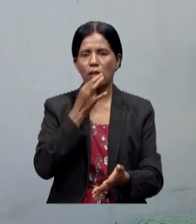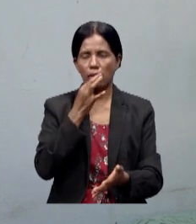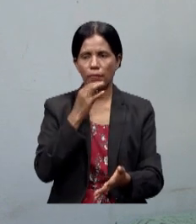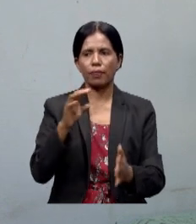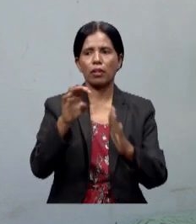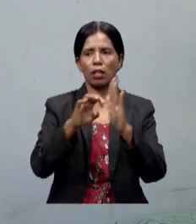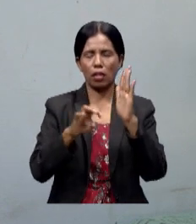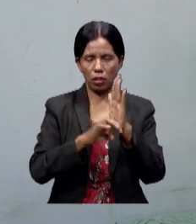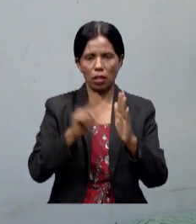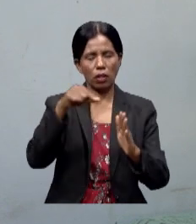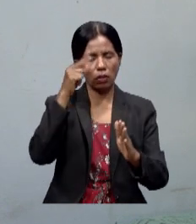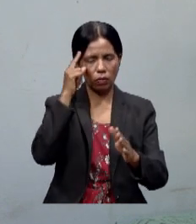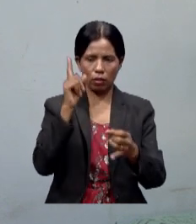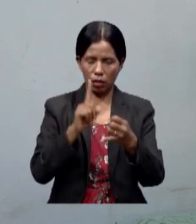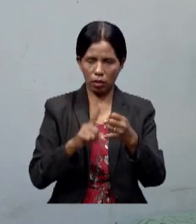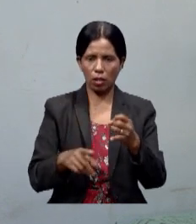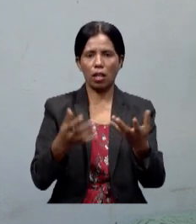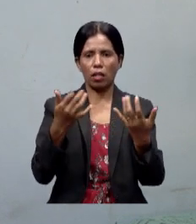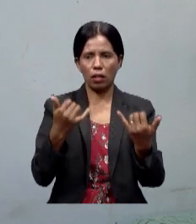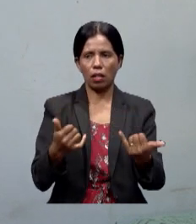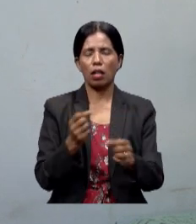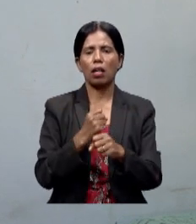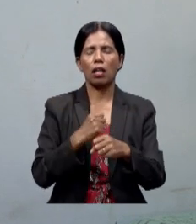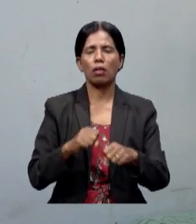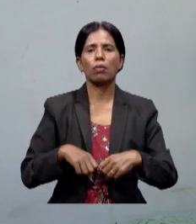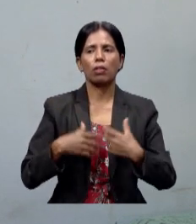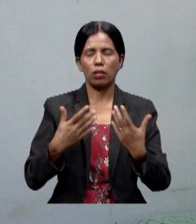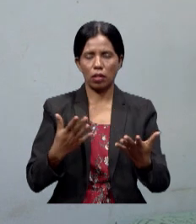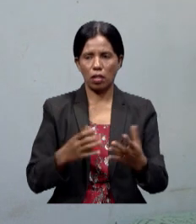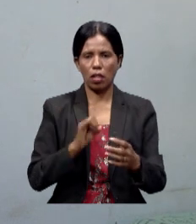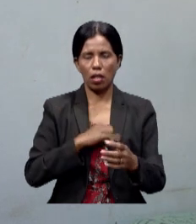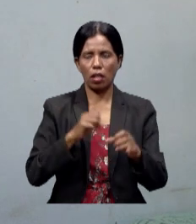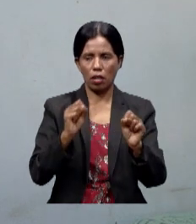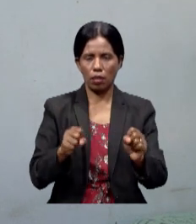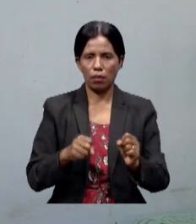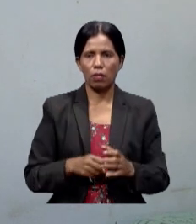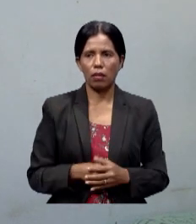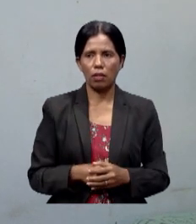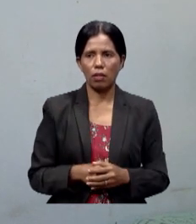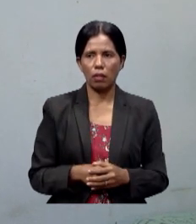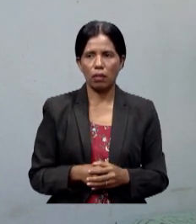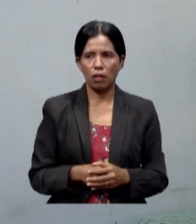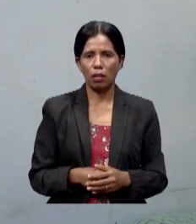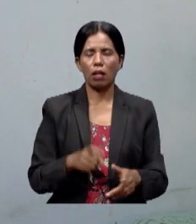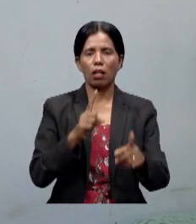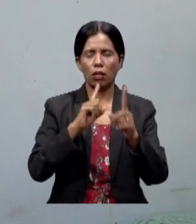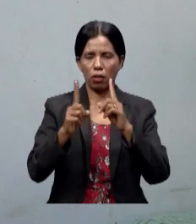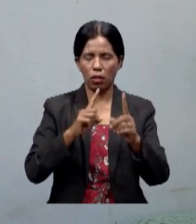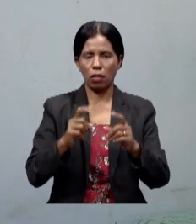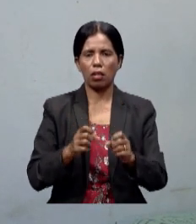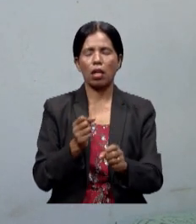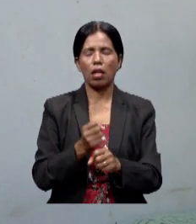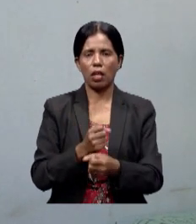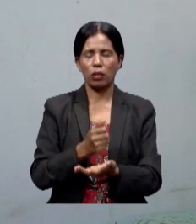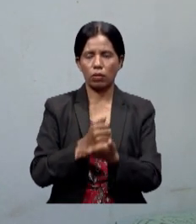istaru gubernur dia ikut ni ane ni maka aguara bayar halu nusa kare. Itu how bela bayar. Itu bela bayar. Kualia para bayar halu dia tiku umah tak